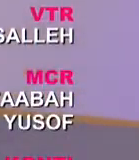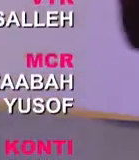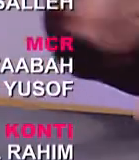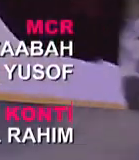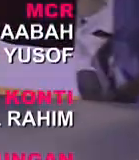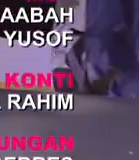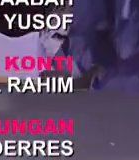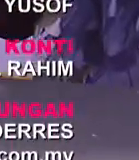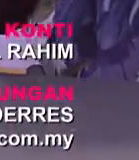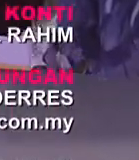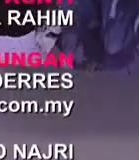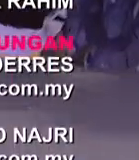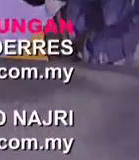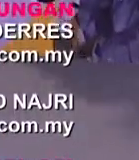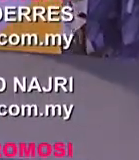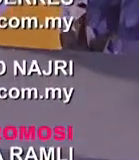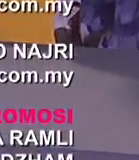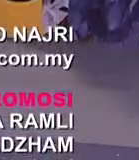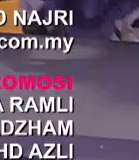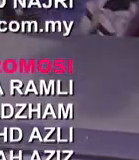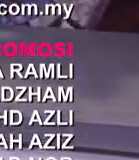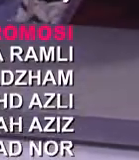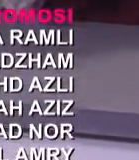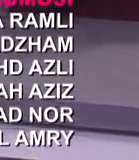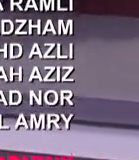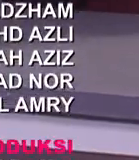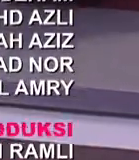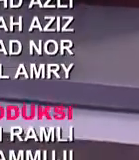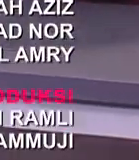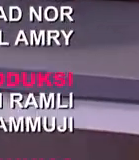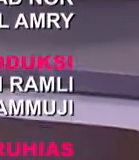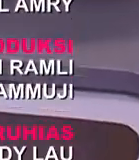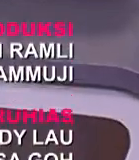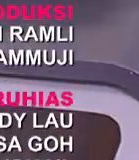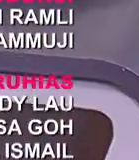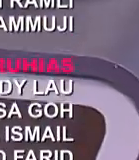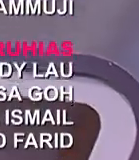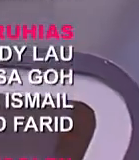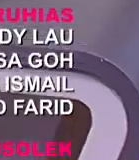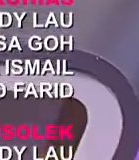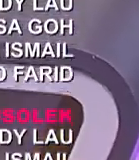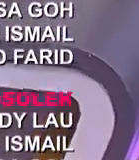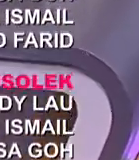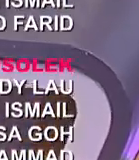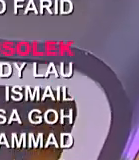kucing belang dua tiga boleh kucari